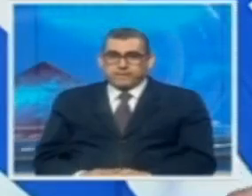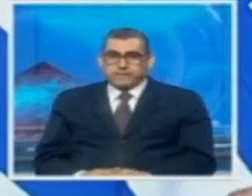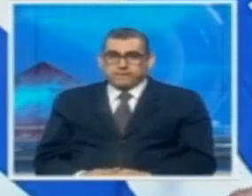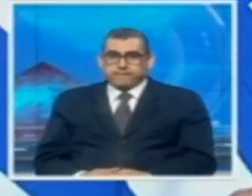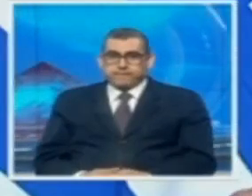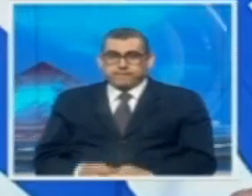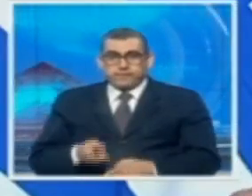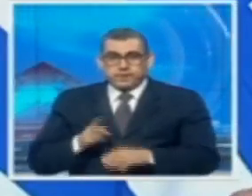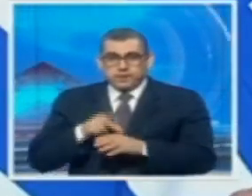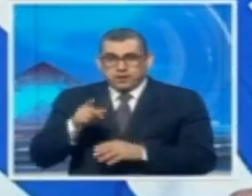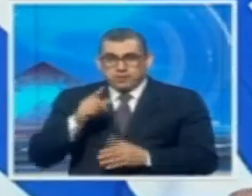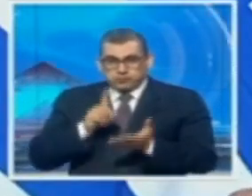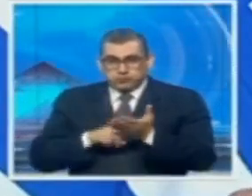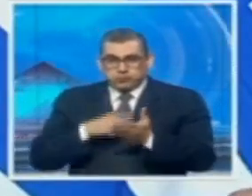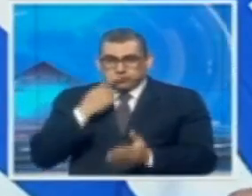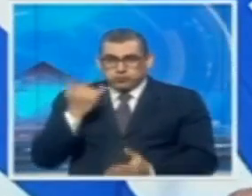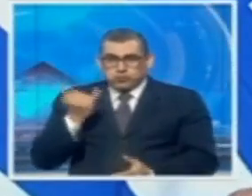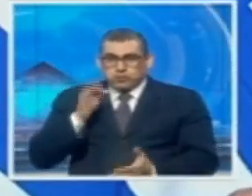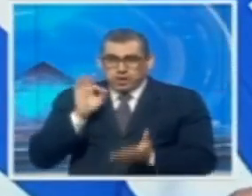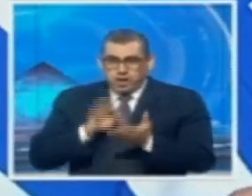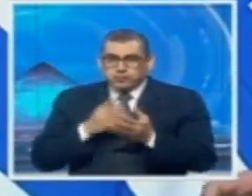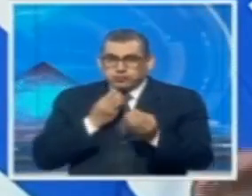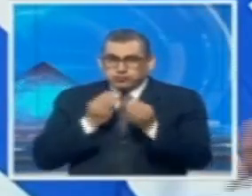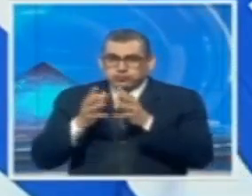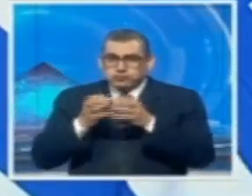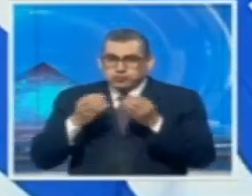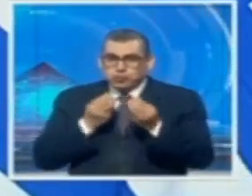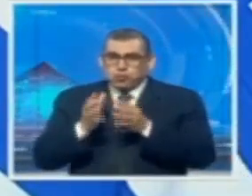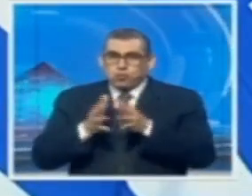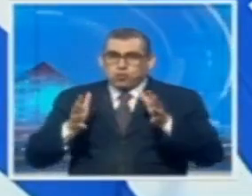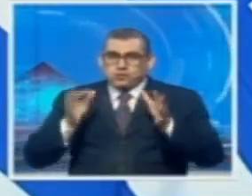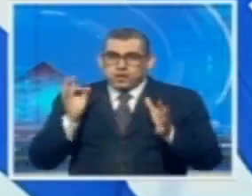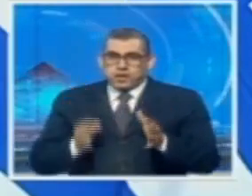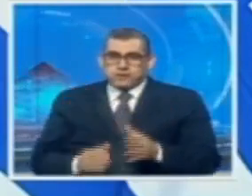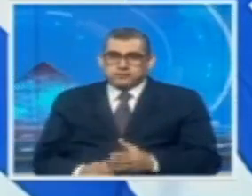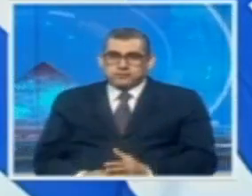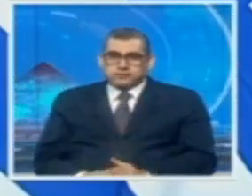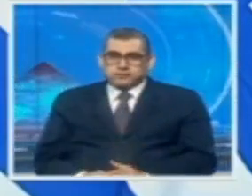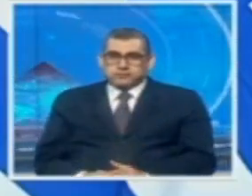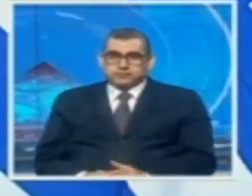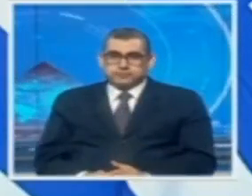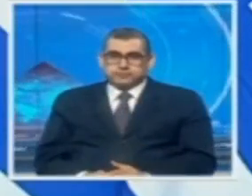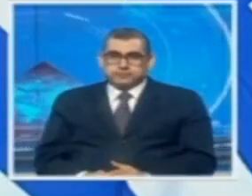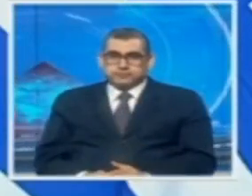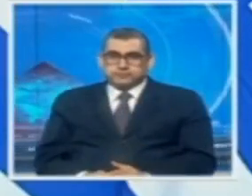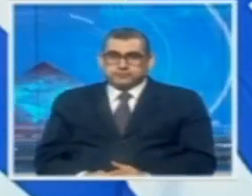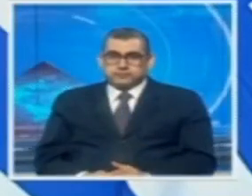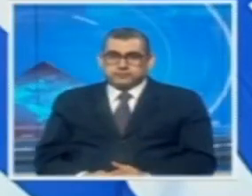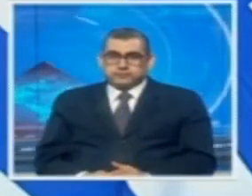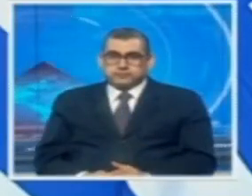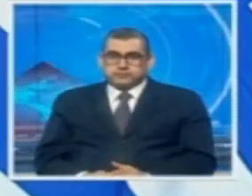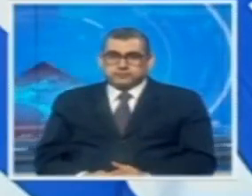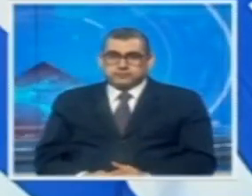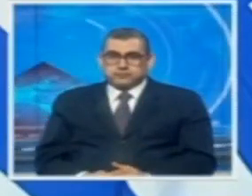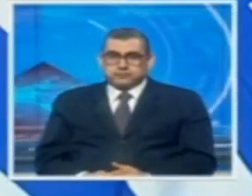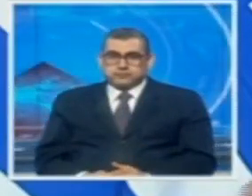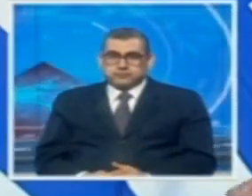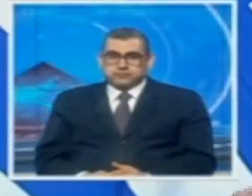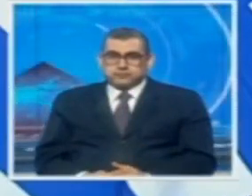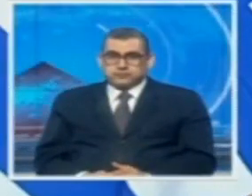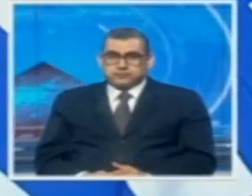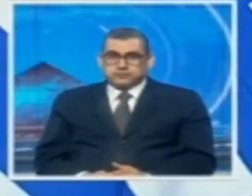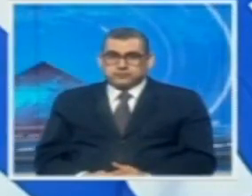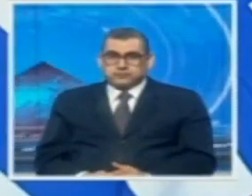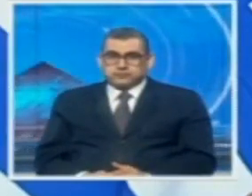وهذا الأمر يجب أن يتم مناقشته بتوسع. What is stipulated is that the government of national unity cannot,